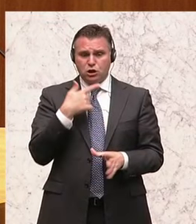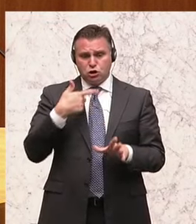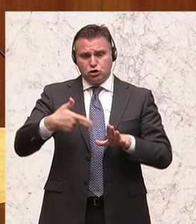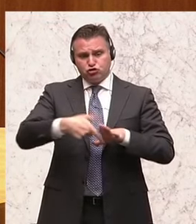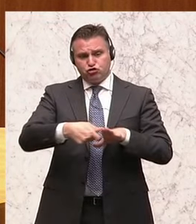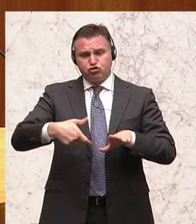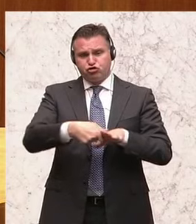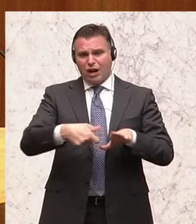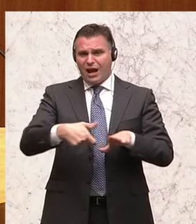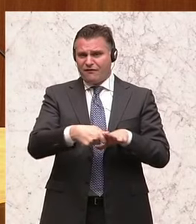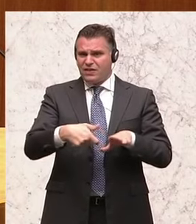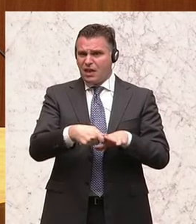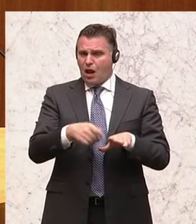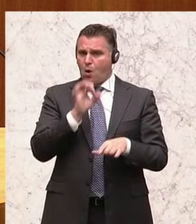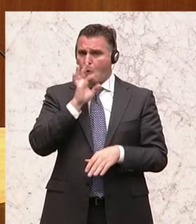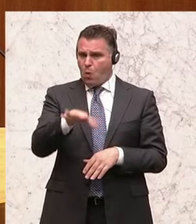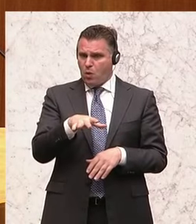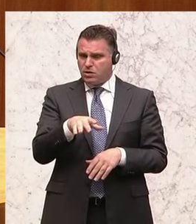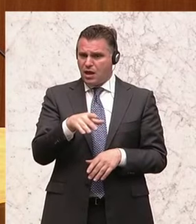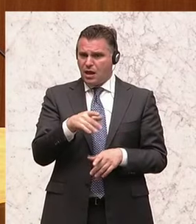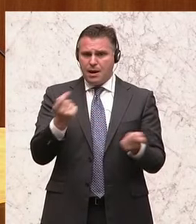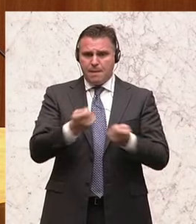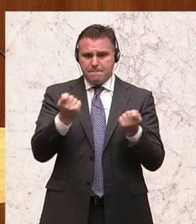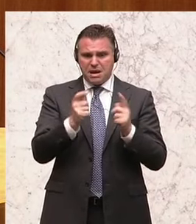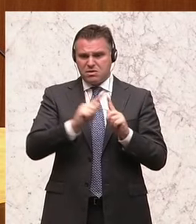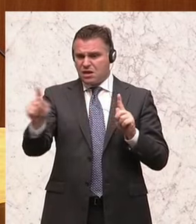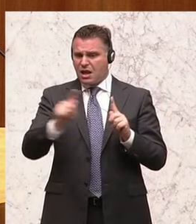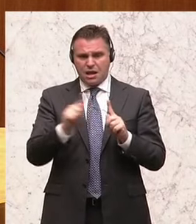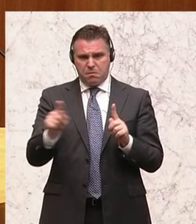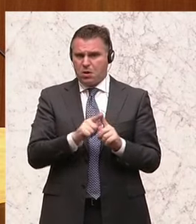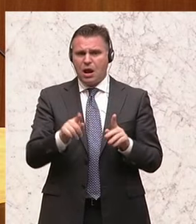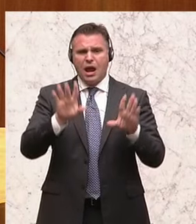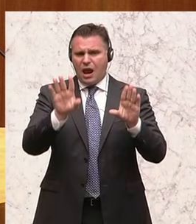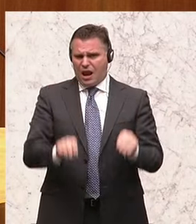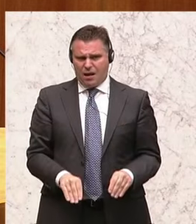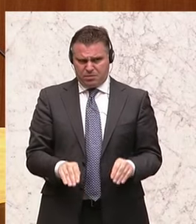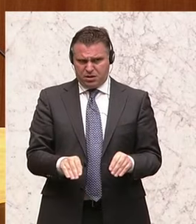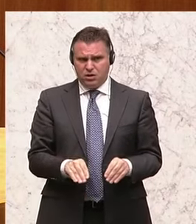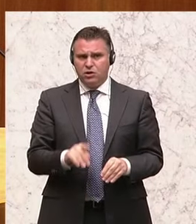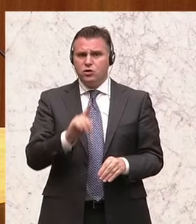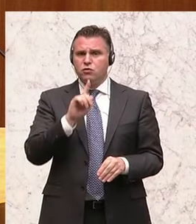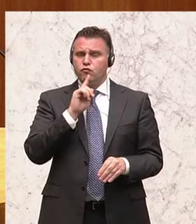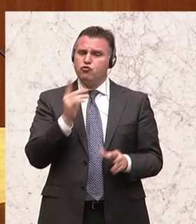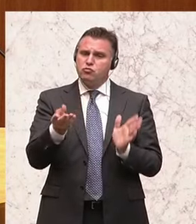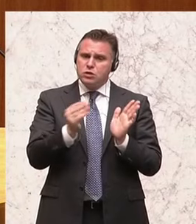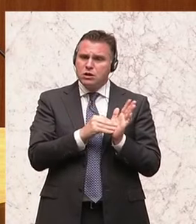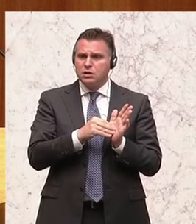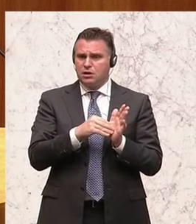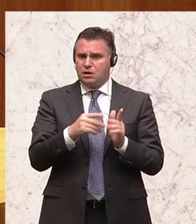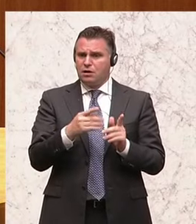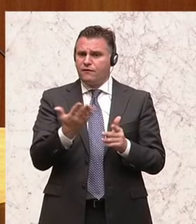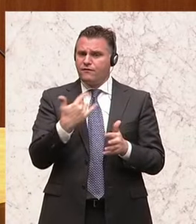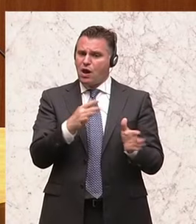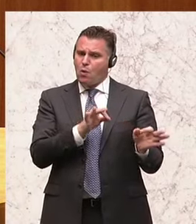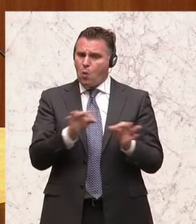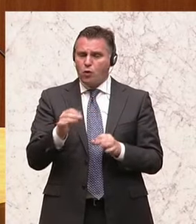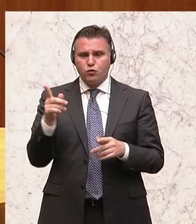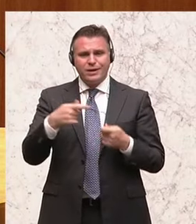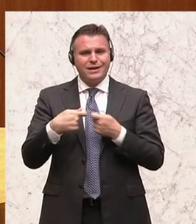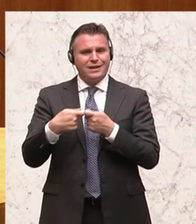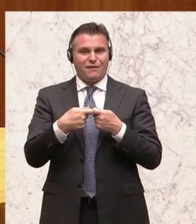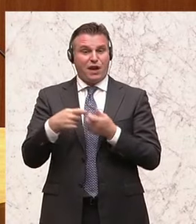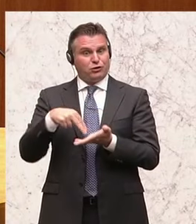schaffnerlose 0-zu-0-Betrieb endlich abgestellt gehört. Und zwar nicht mit irgendeiner kleinen Verordnung, wo sich die Gewerkschaft